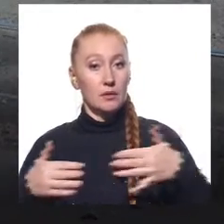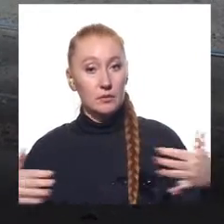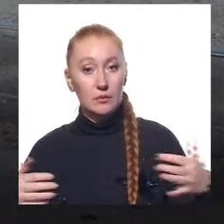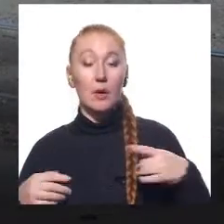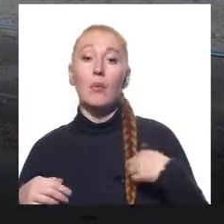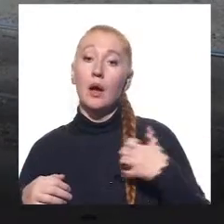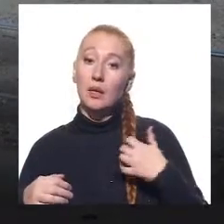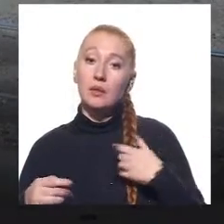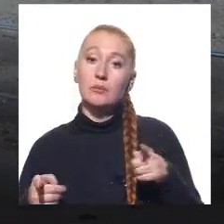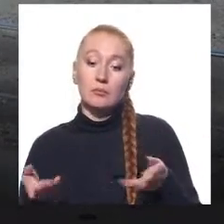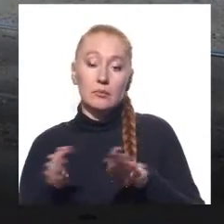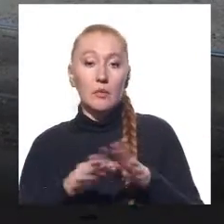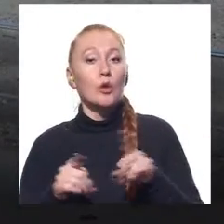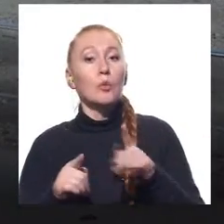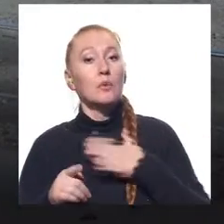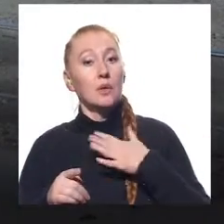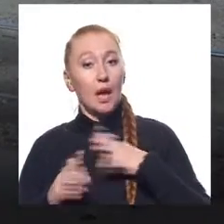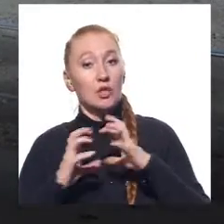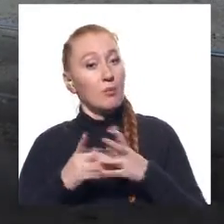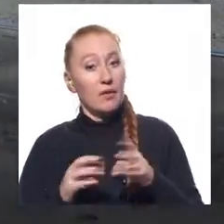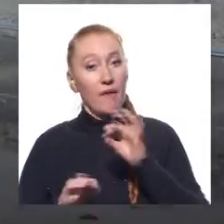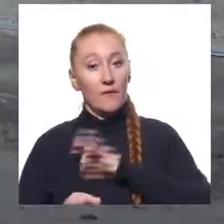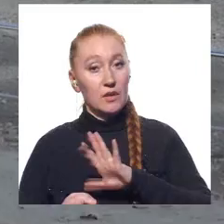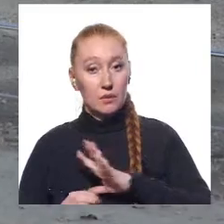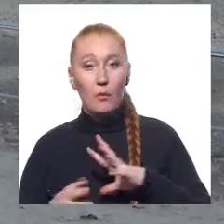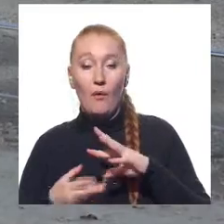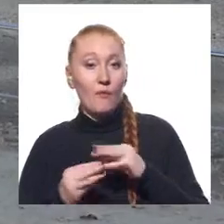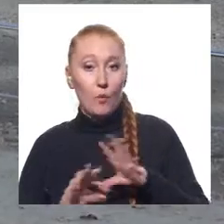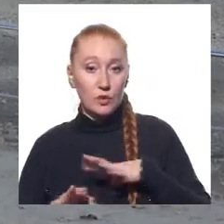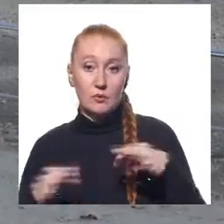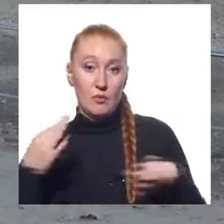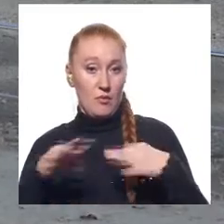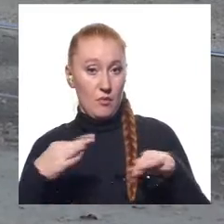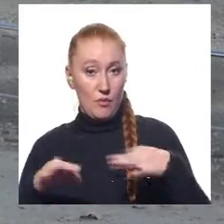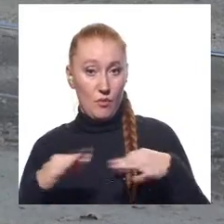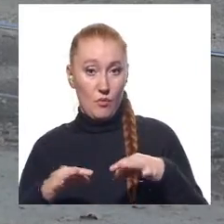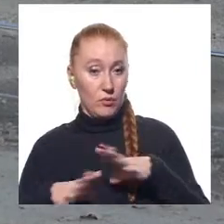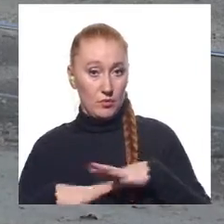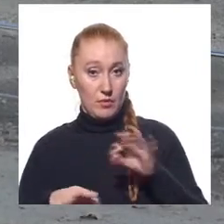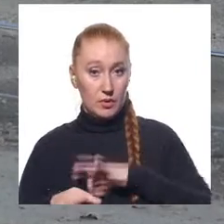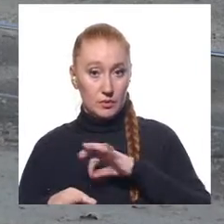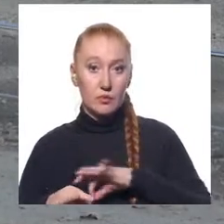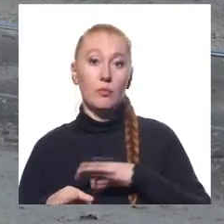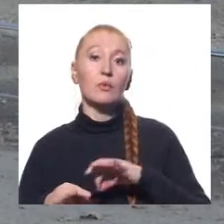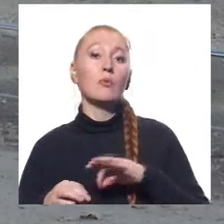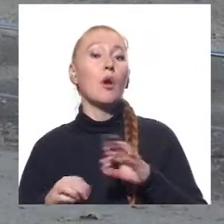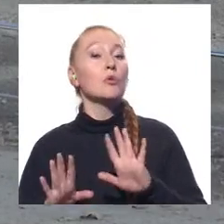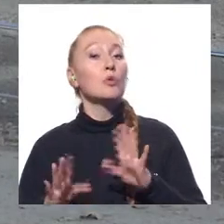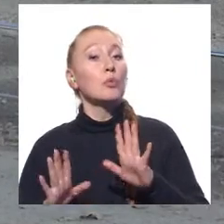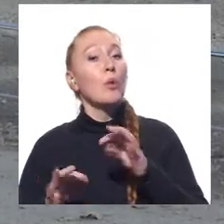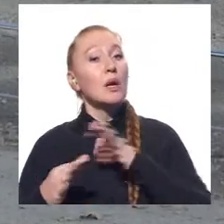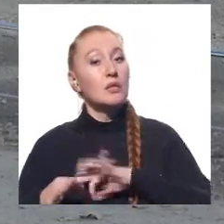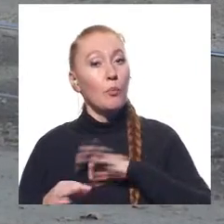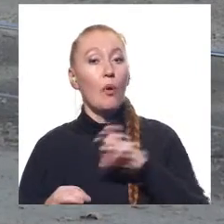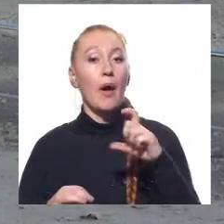зробити так, щоб наш світ не використовував взагалі пластикові пакети, і щоб використовували